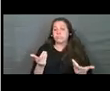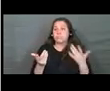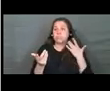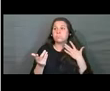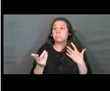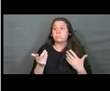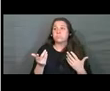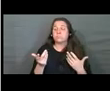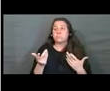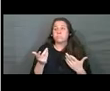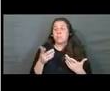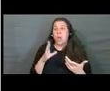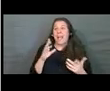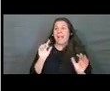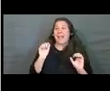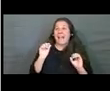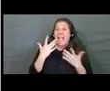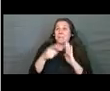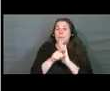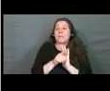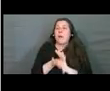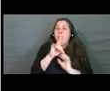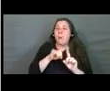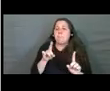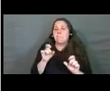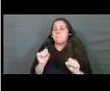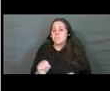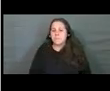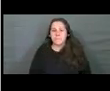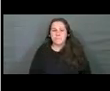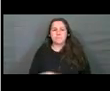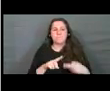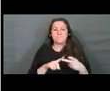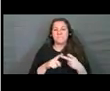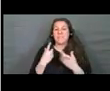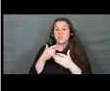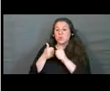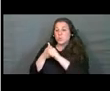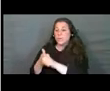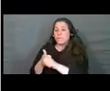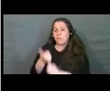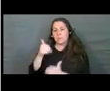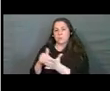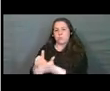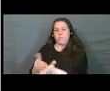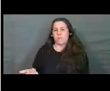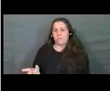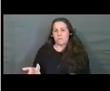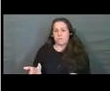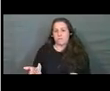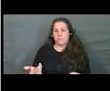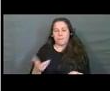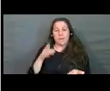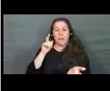réactions négatives, mais ça existe. Il y a eu une augmentation temporaire de la fréquence des suivis. Quand c'est arrivé, puis on a dit tout le monde s'en va chez soi, on change les